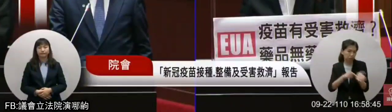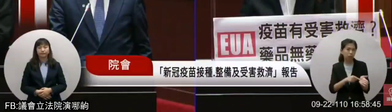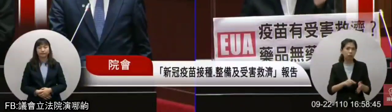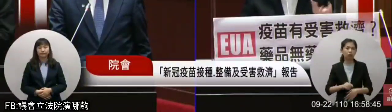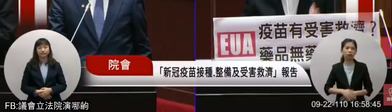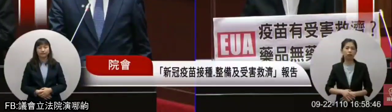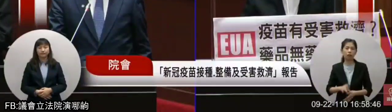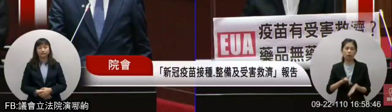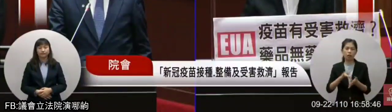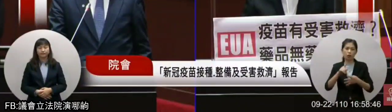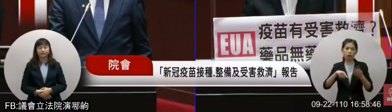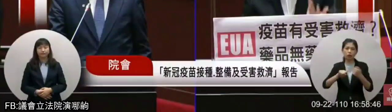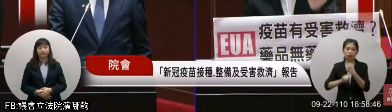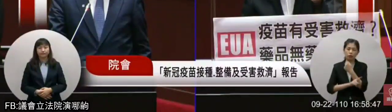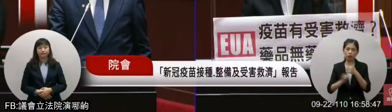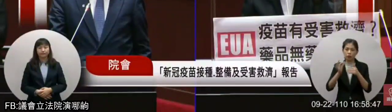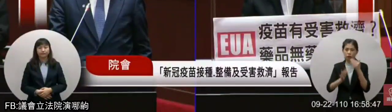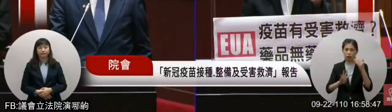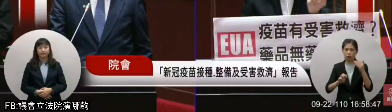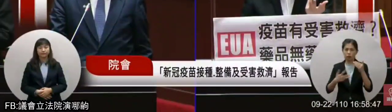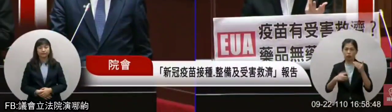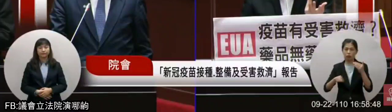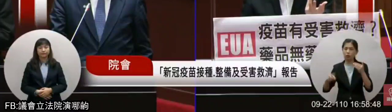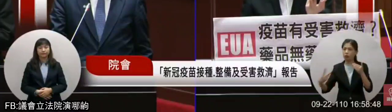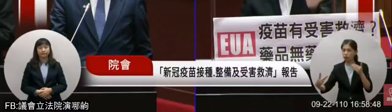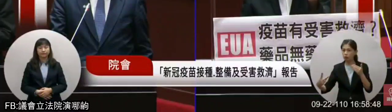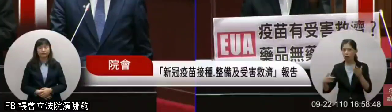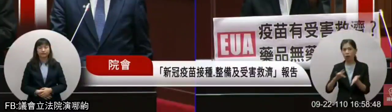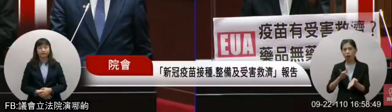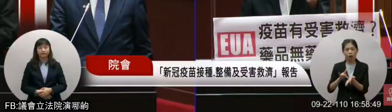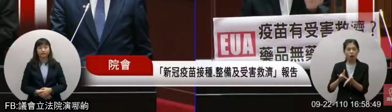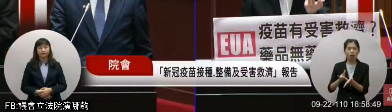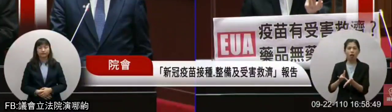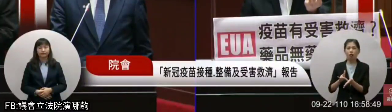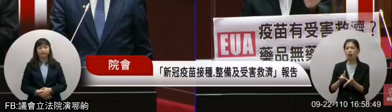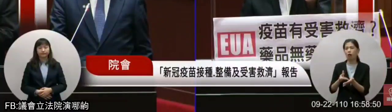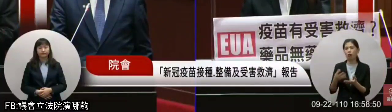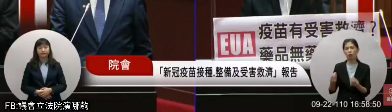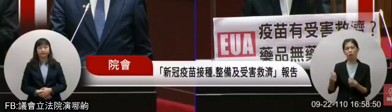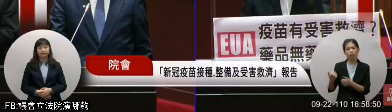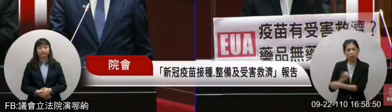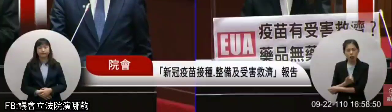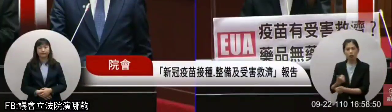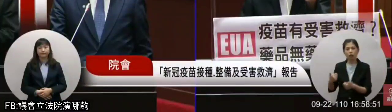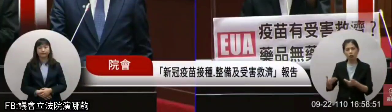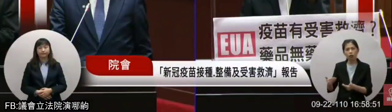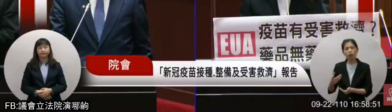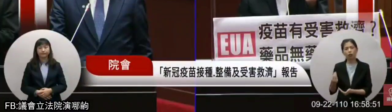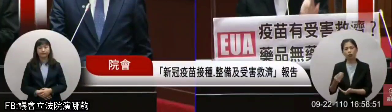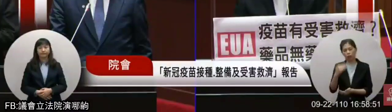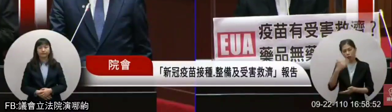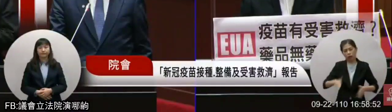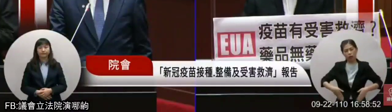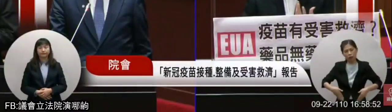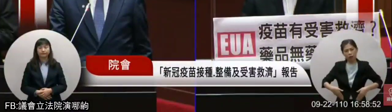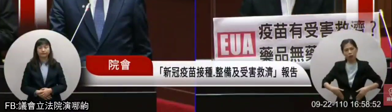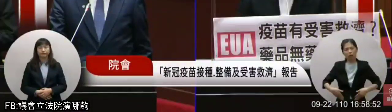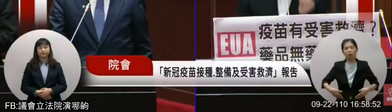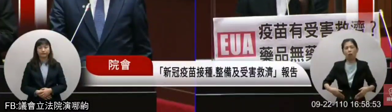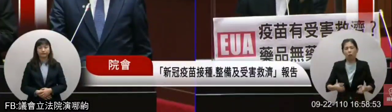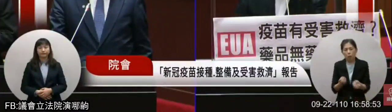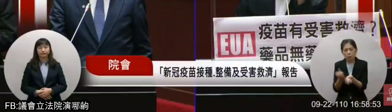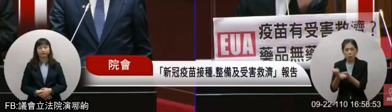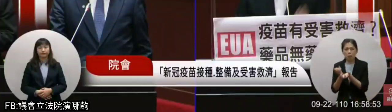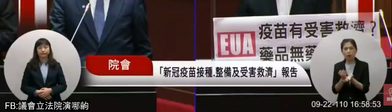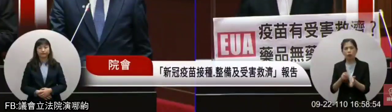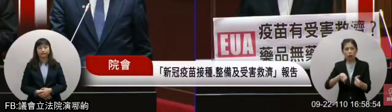法48(2)，因为他没有适当药物或是替代疗法，或者是因应紧急公共卫生之情势，所以